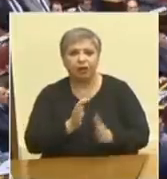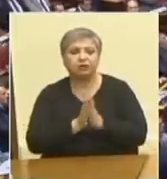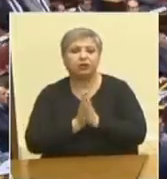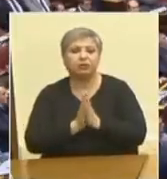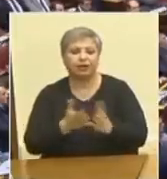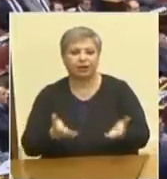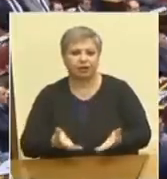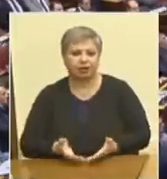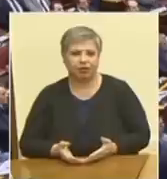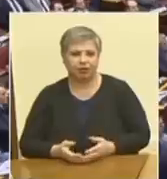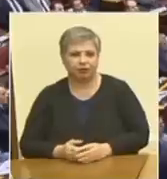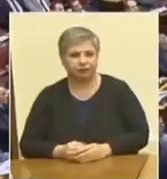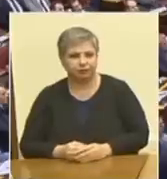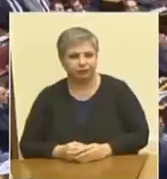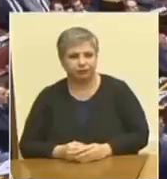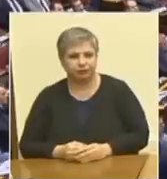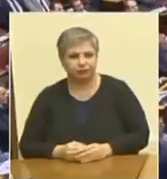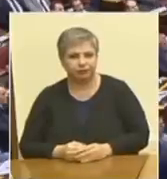Θέλετε να ξαναγυρίσει το ΠΑΣΟΚ.